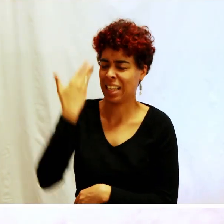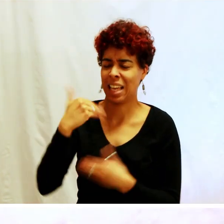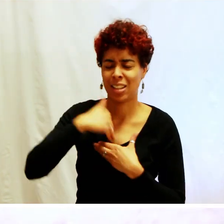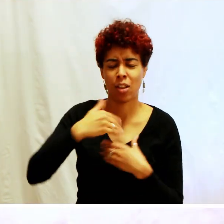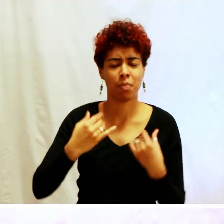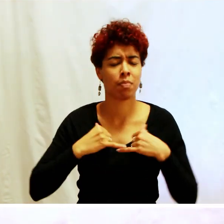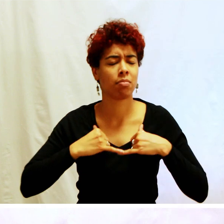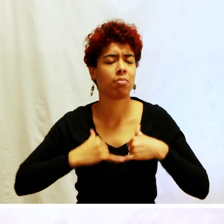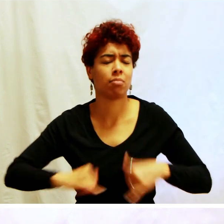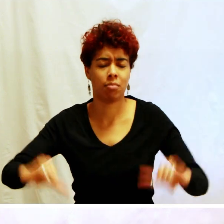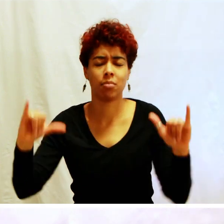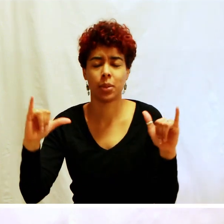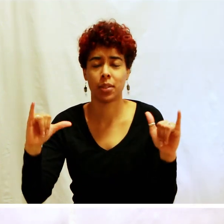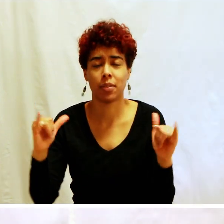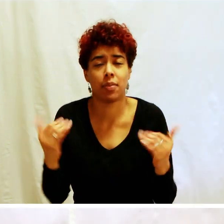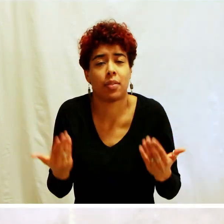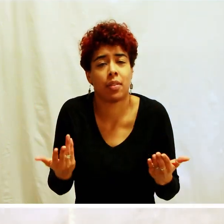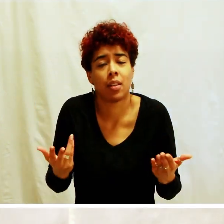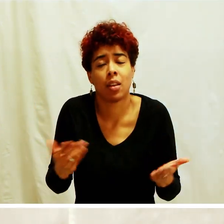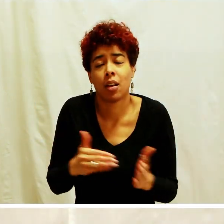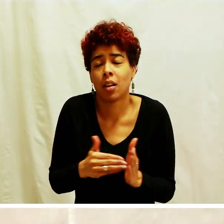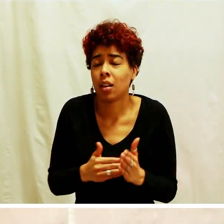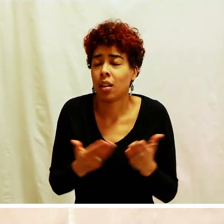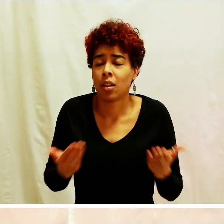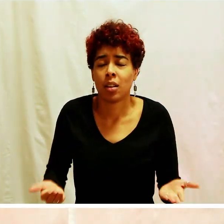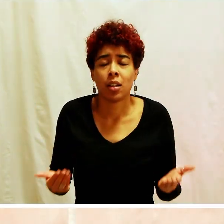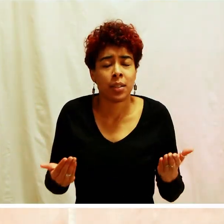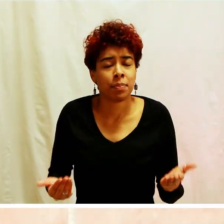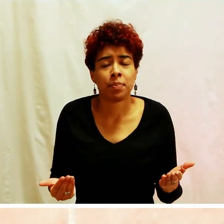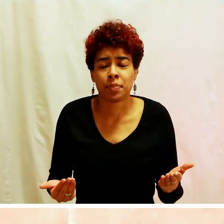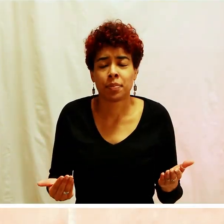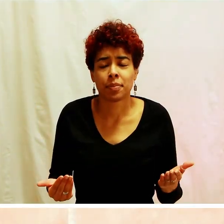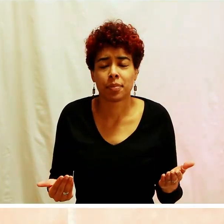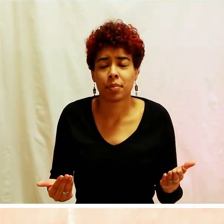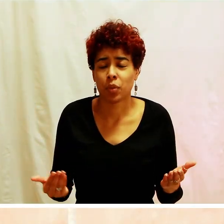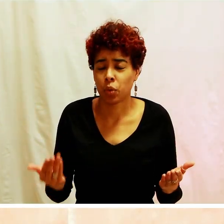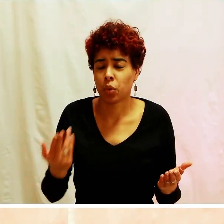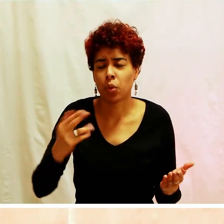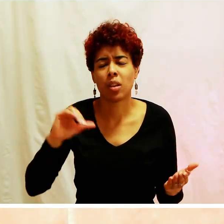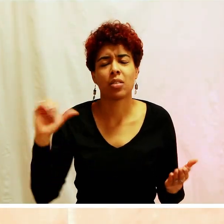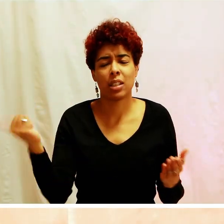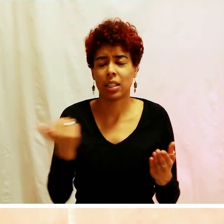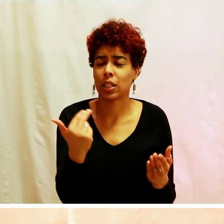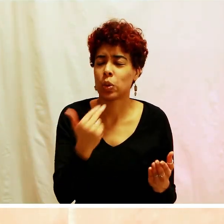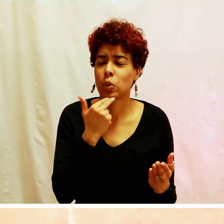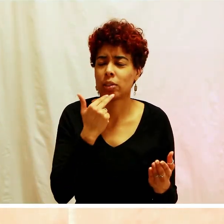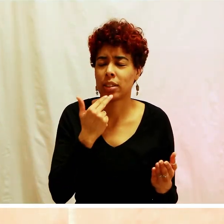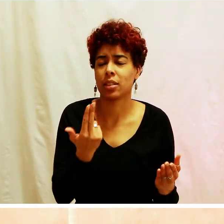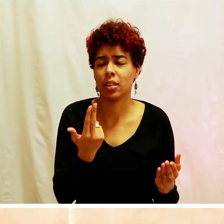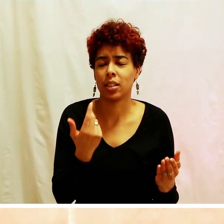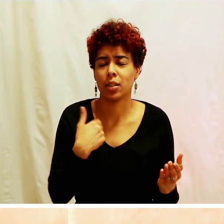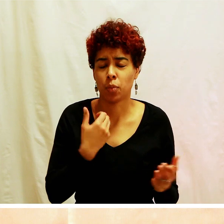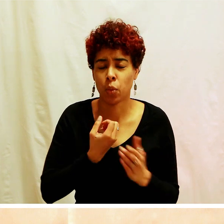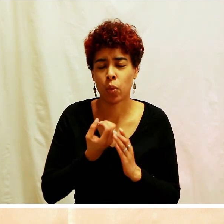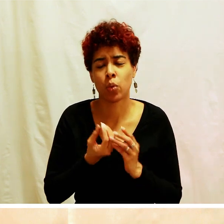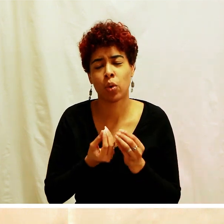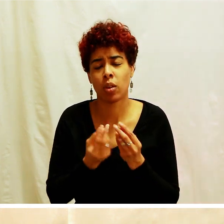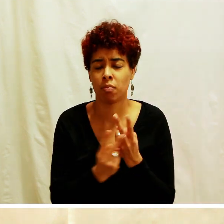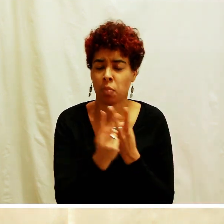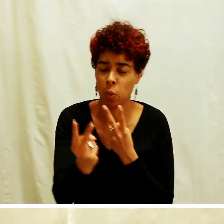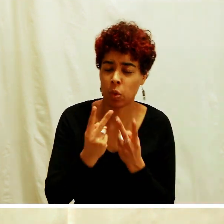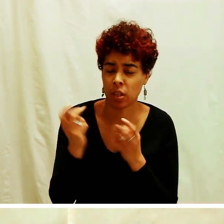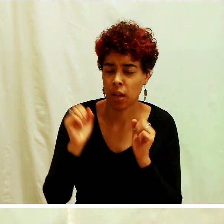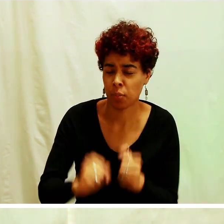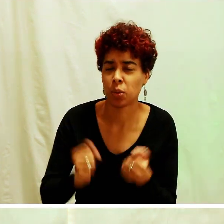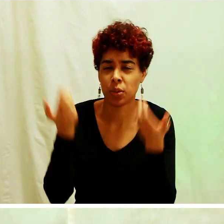nous. Encore aujourd'hui, Seigneur, que tu puisses nous utiliser pour être des canaux qui bénissent notre prochain, partout où